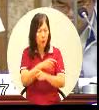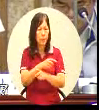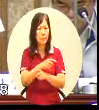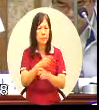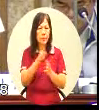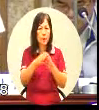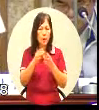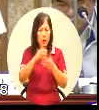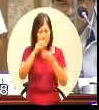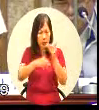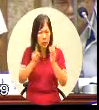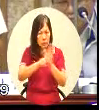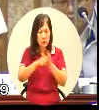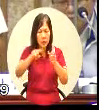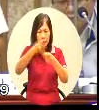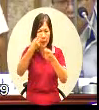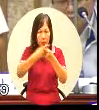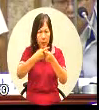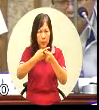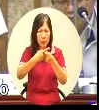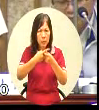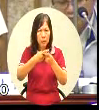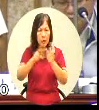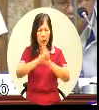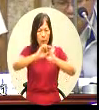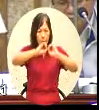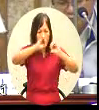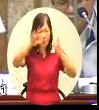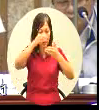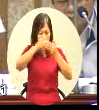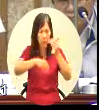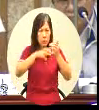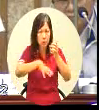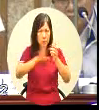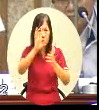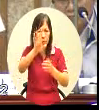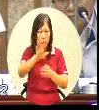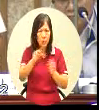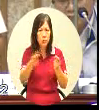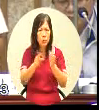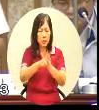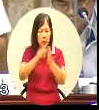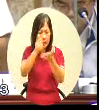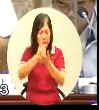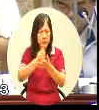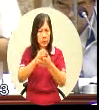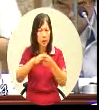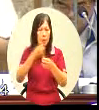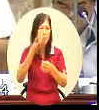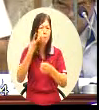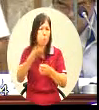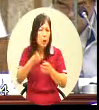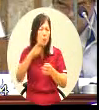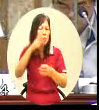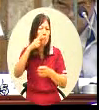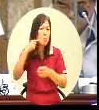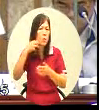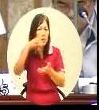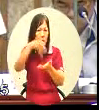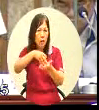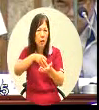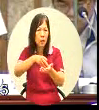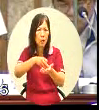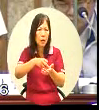件其实在101年我们的那个公告的条件里面就有请他们携带3个月的户籍誊本跟